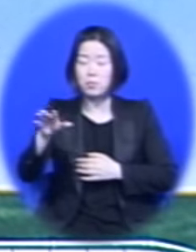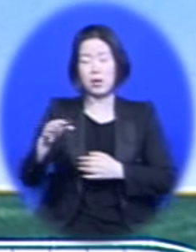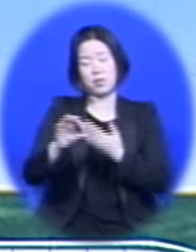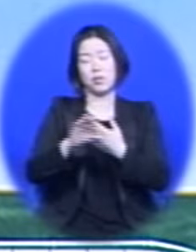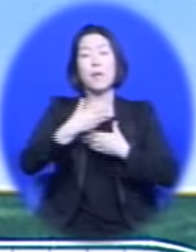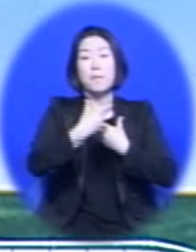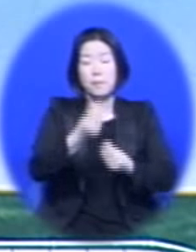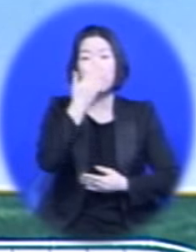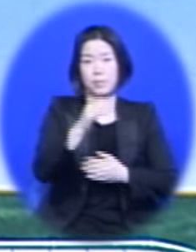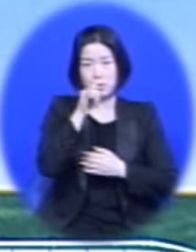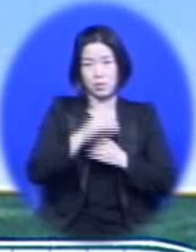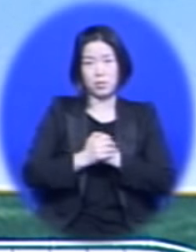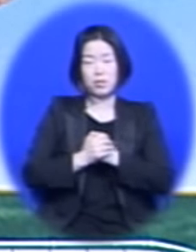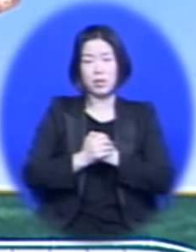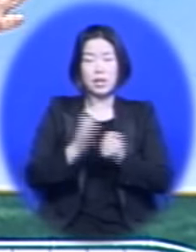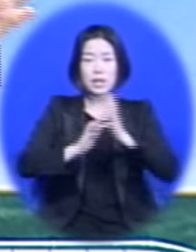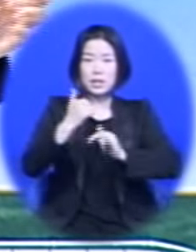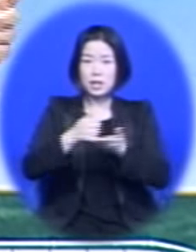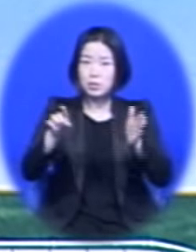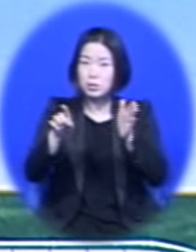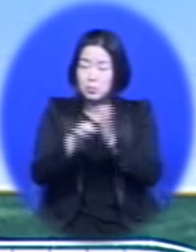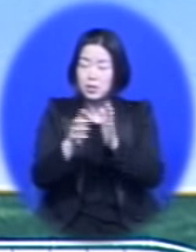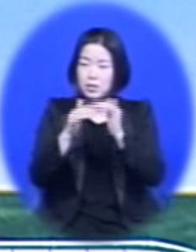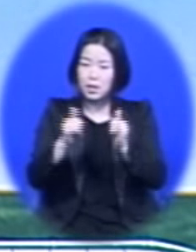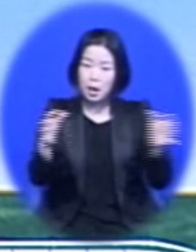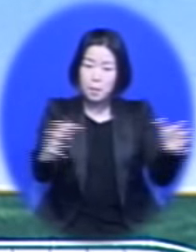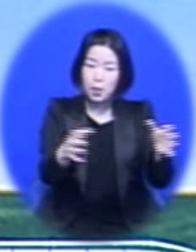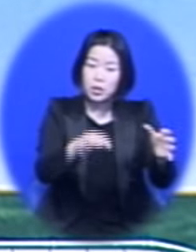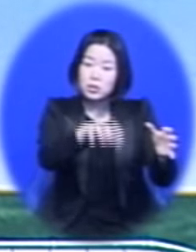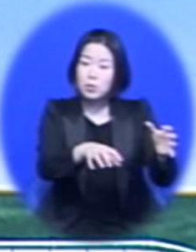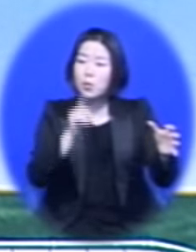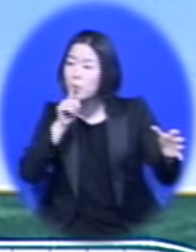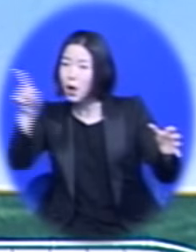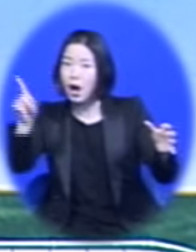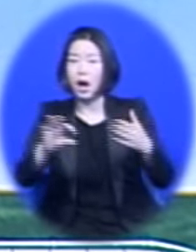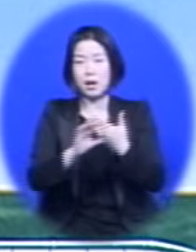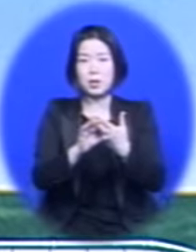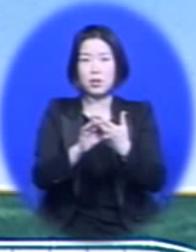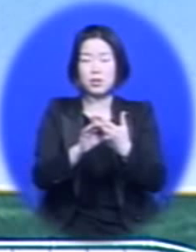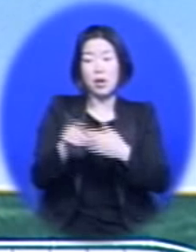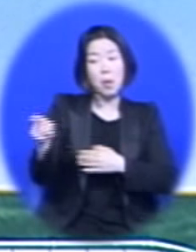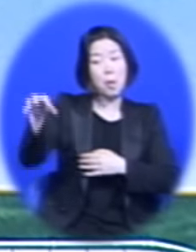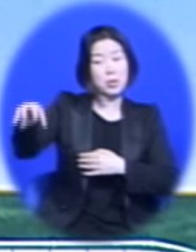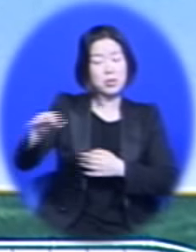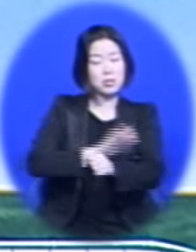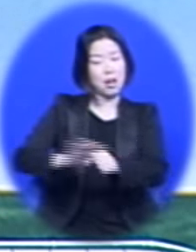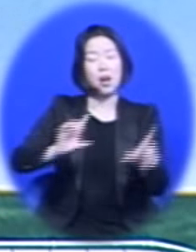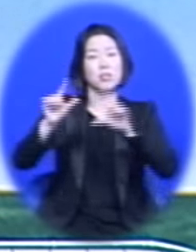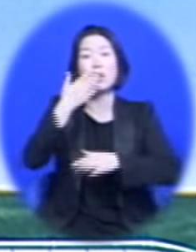있죠. 예수 믿는 사람들이 모이는 장소를 고자질하면 그러면 그쪽에서 잘 살 수도